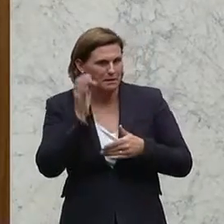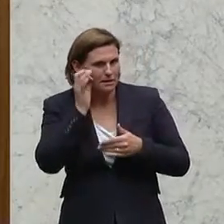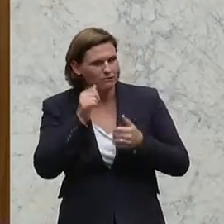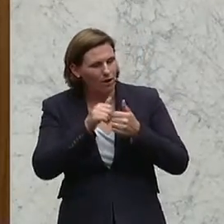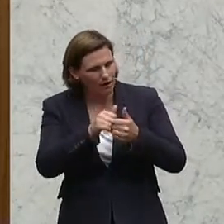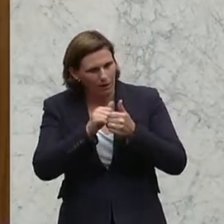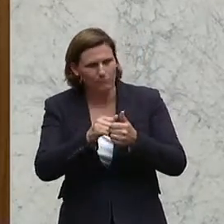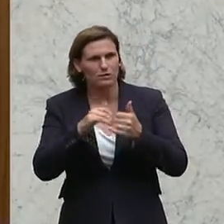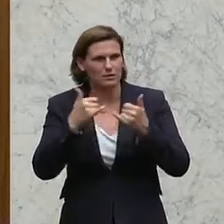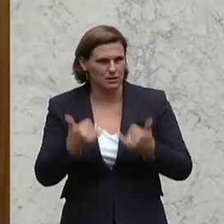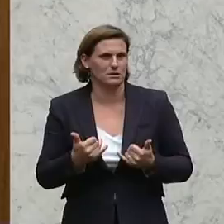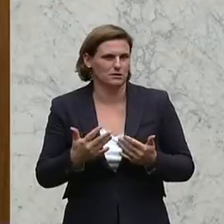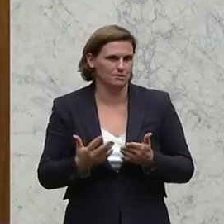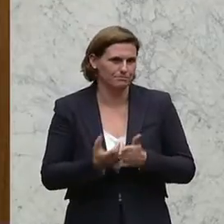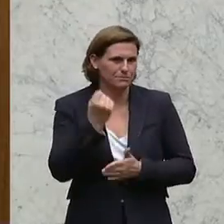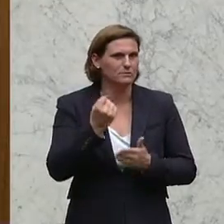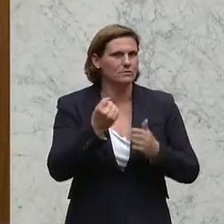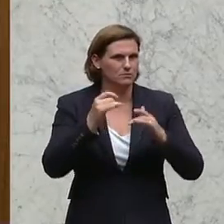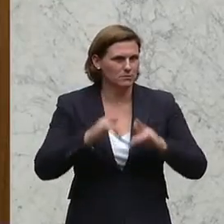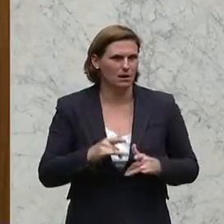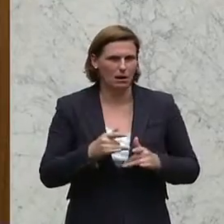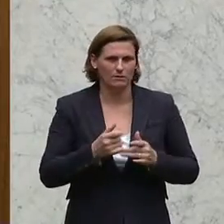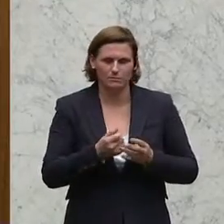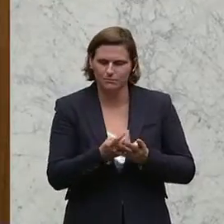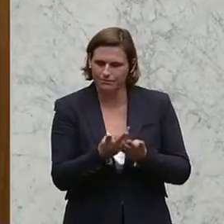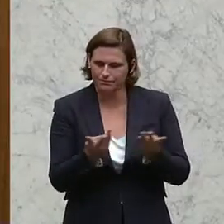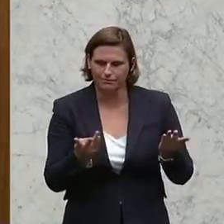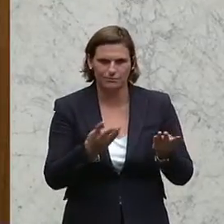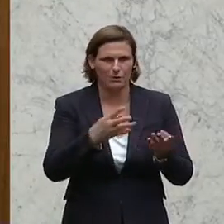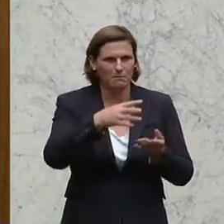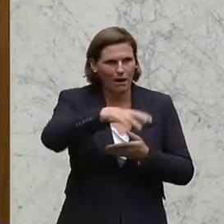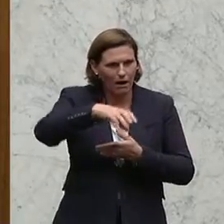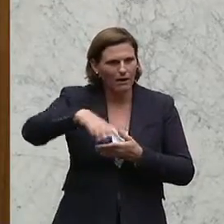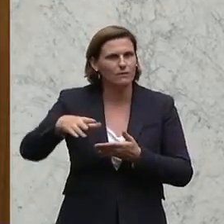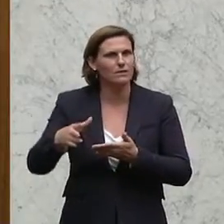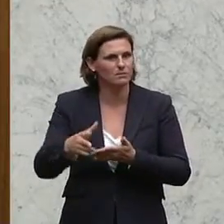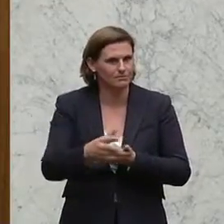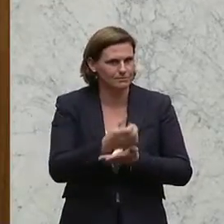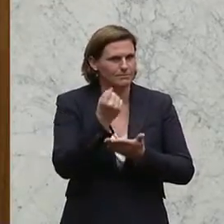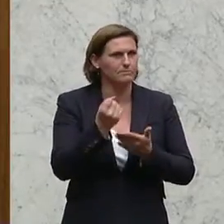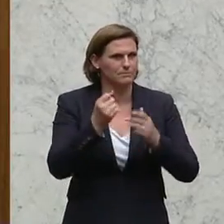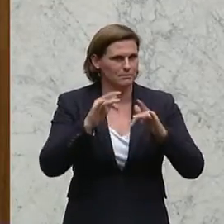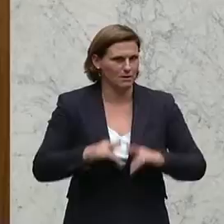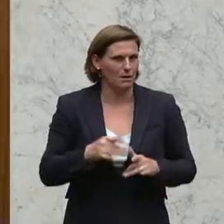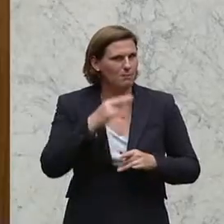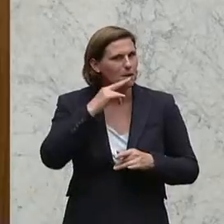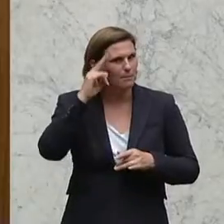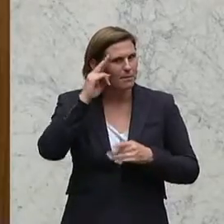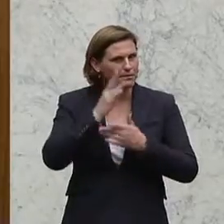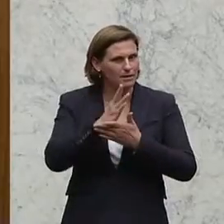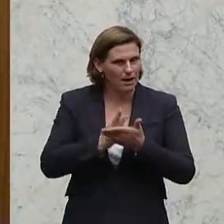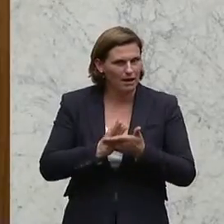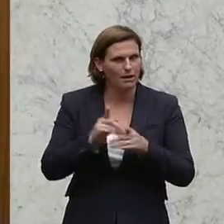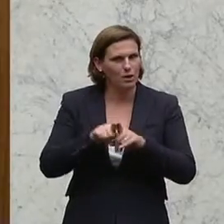ist gelungen in allen Facetten und in allen Bereichen, die ich mir gewünscht habe. Wir haben den Väteranteil, also